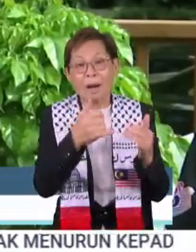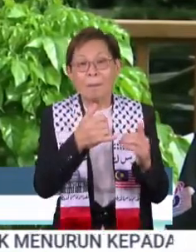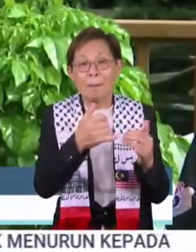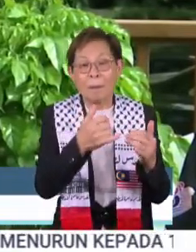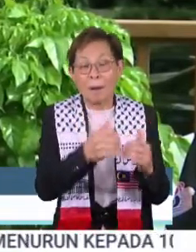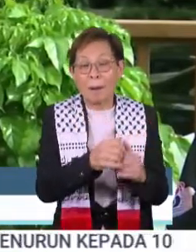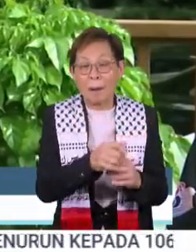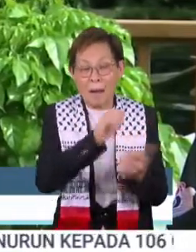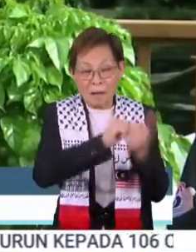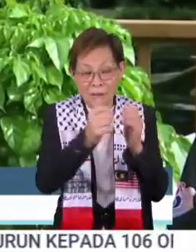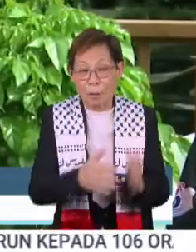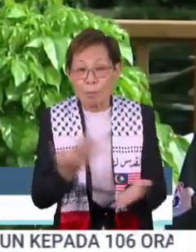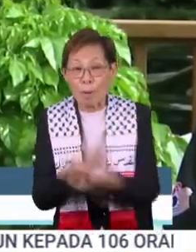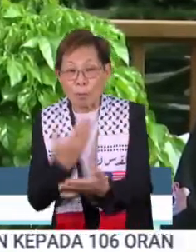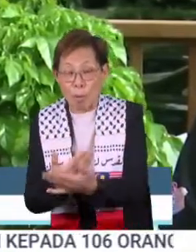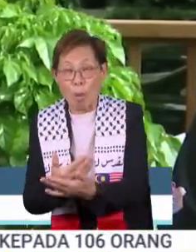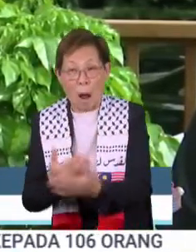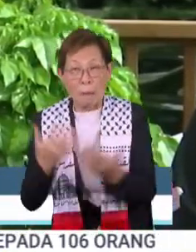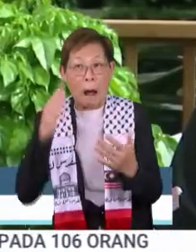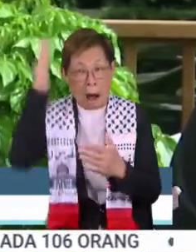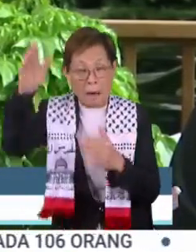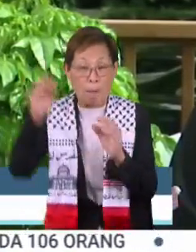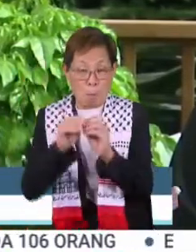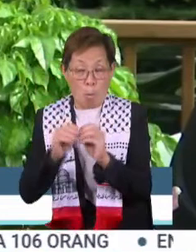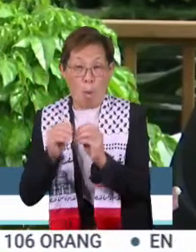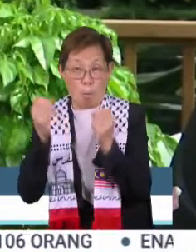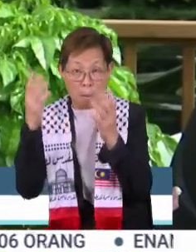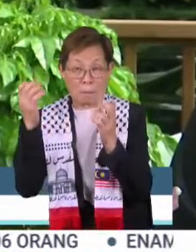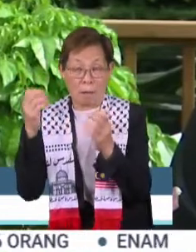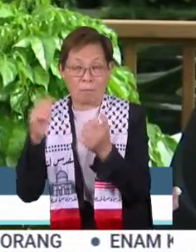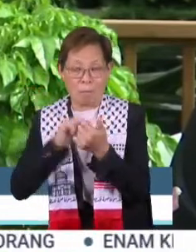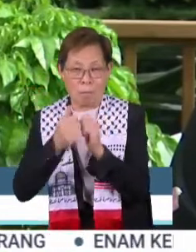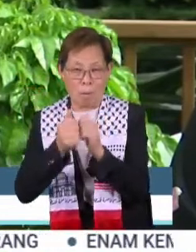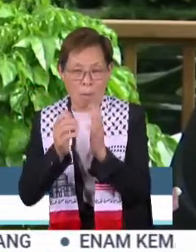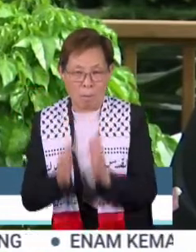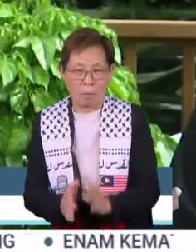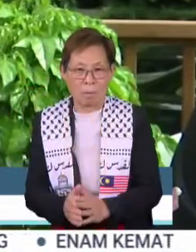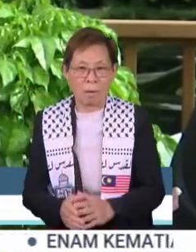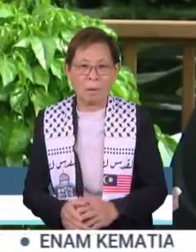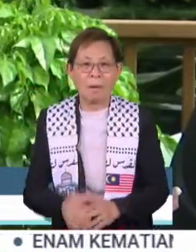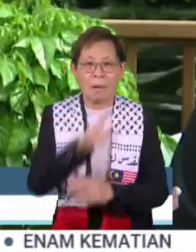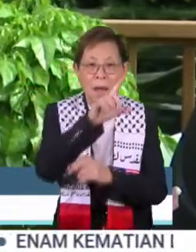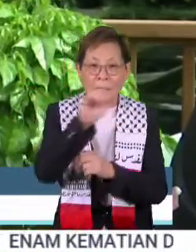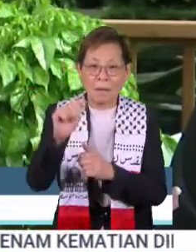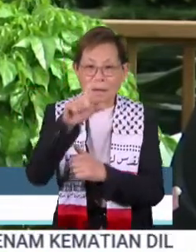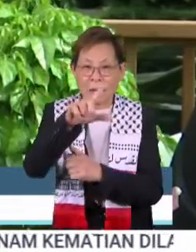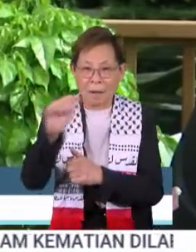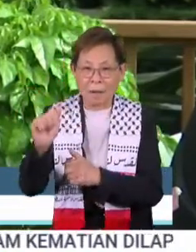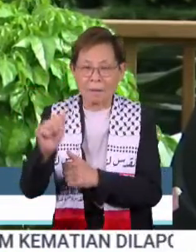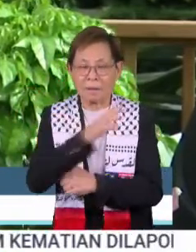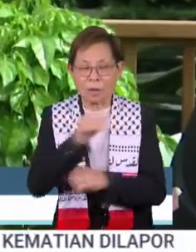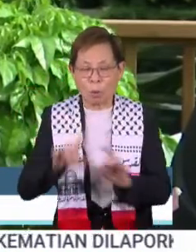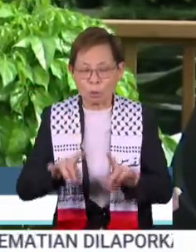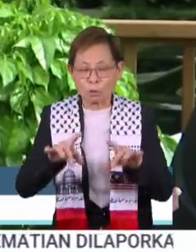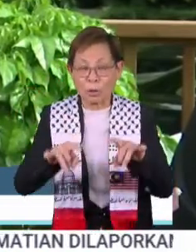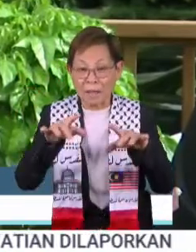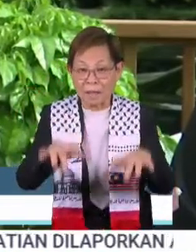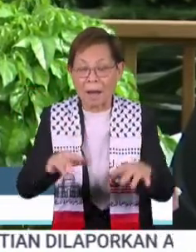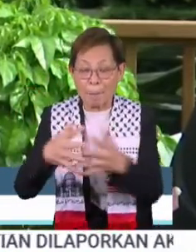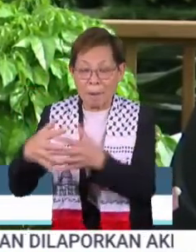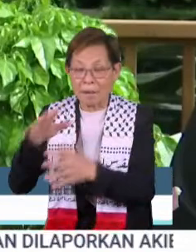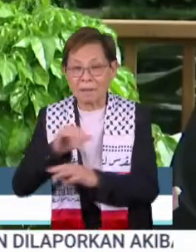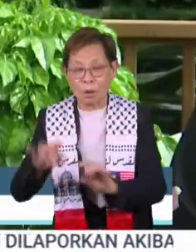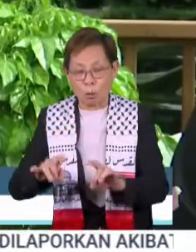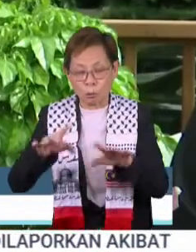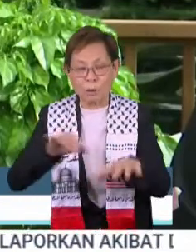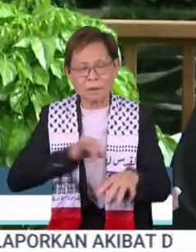datang. Dan of course bukan hanya Paris kita ada, kita akan ada di LA dan juga di Brisbane. So